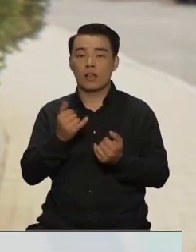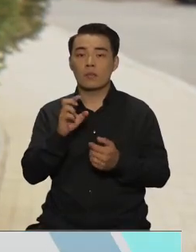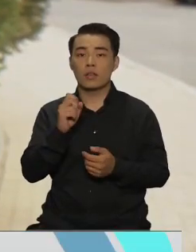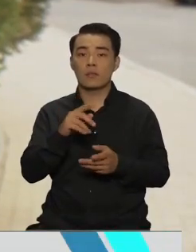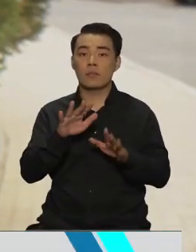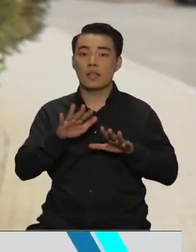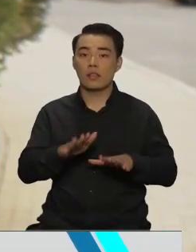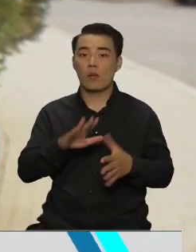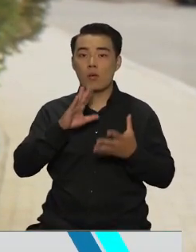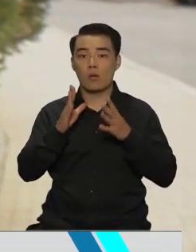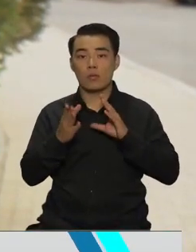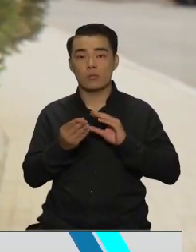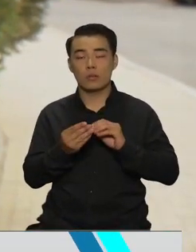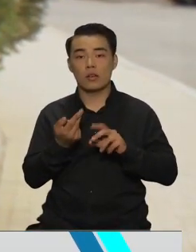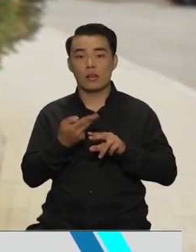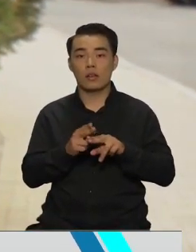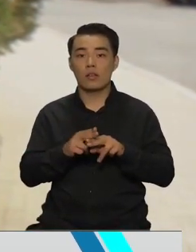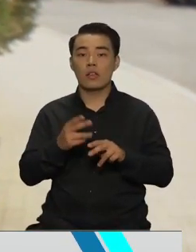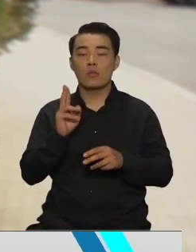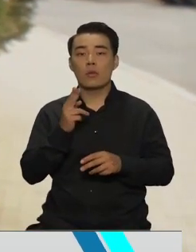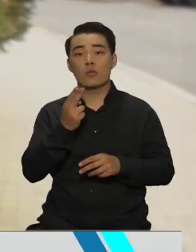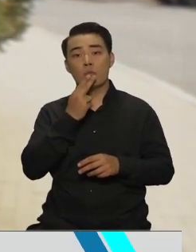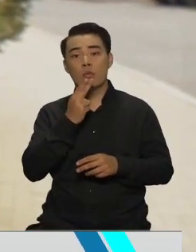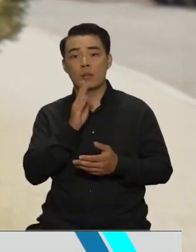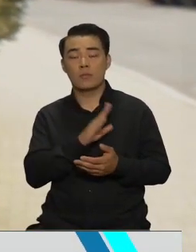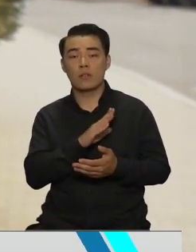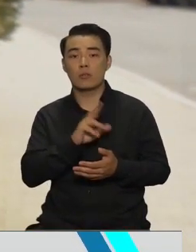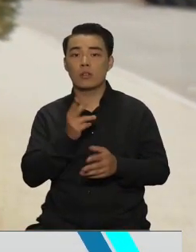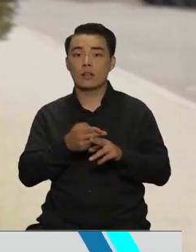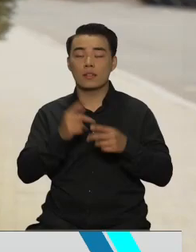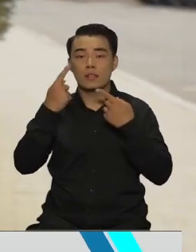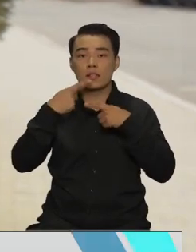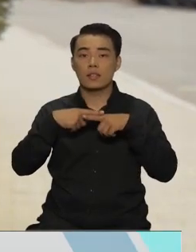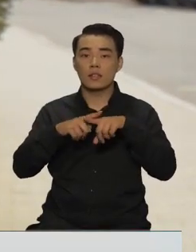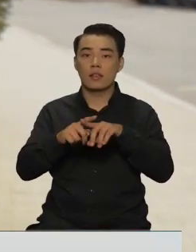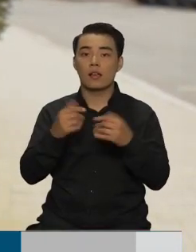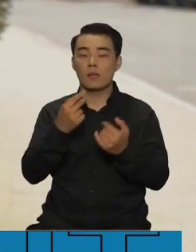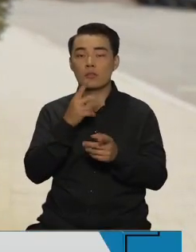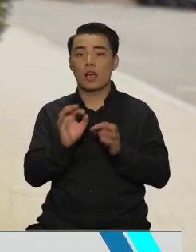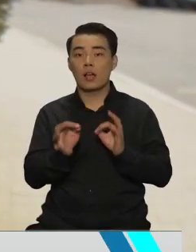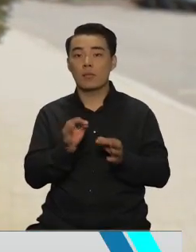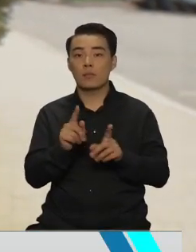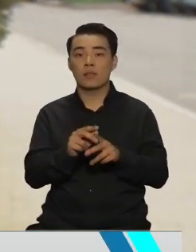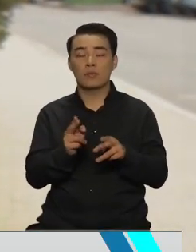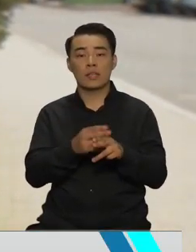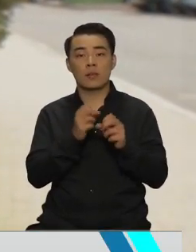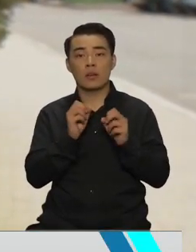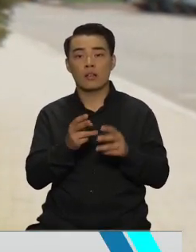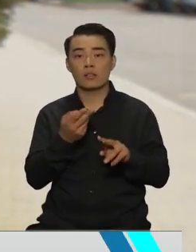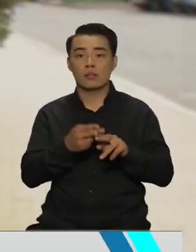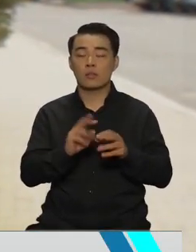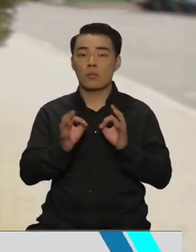орындарда темекі шегуге немесе техникалық, мысалы, жұмыс регламенттерін дұрыс сақтамауы, қауіпсіздік талаптарын сол